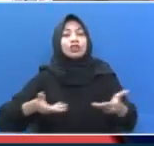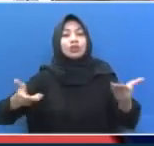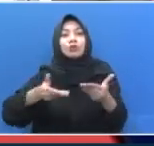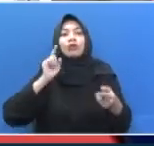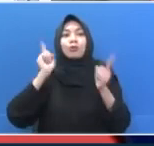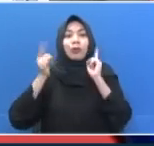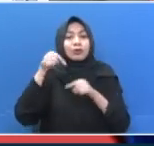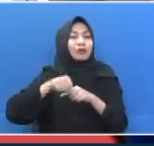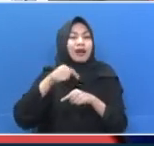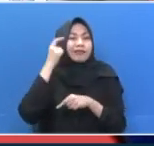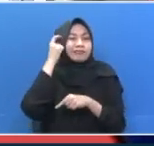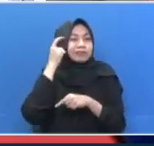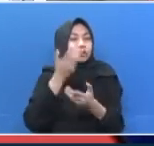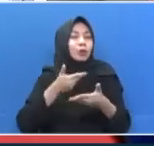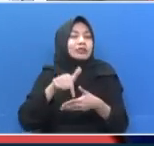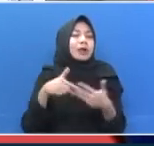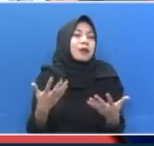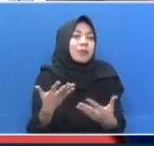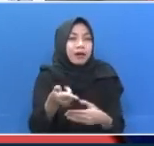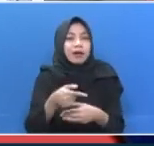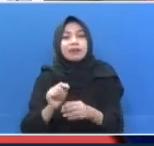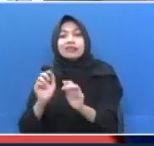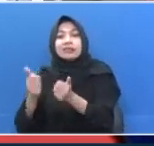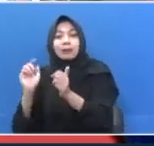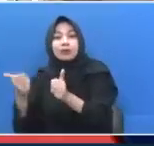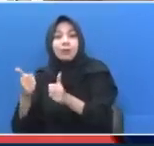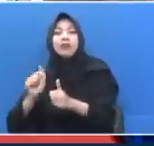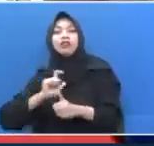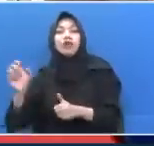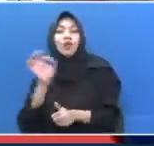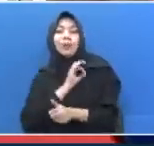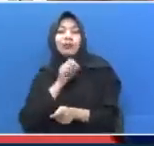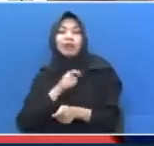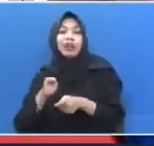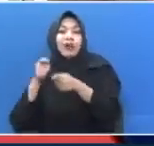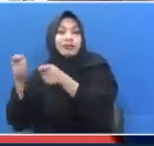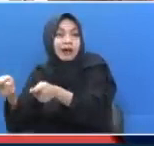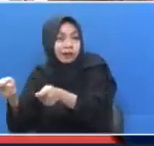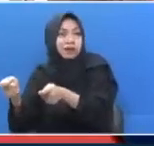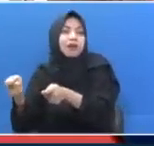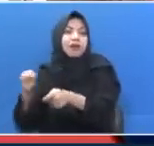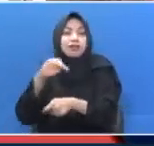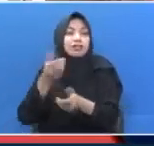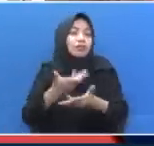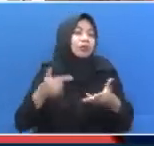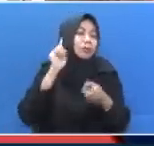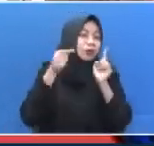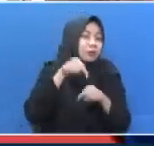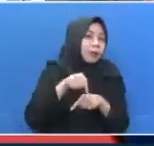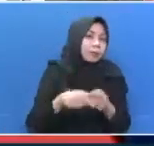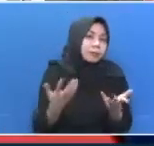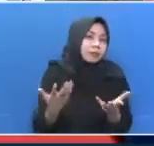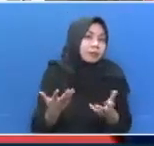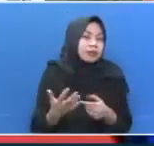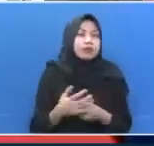perpolitikan sekarang jelang pendaftaran capres dan juga baca cawapresnya ini ya Saya kira Pak Jokowi itu memberikan